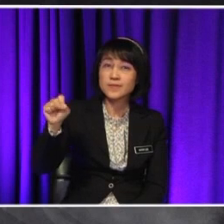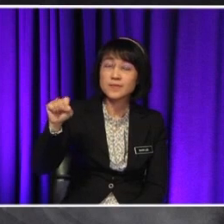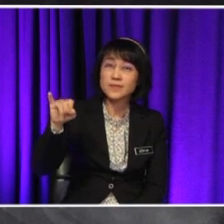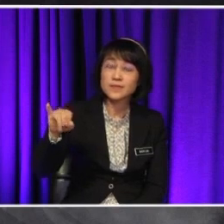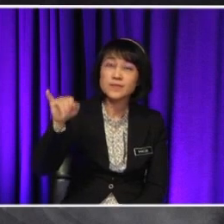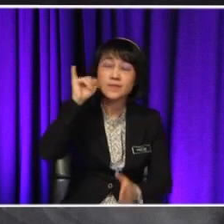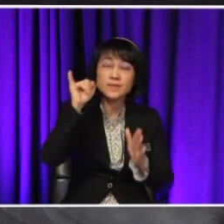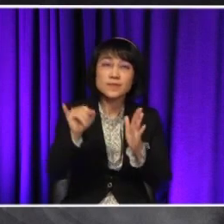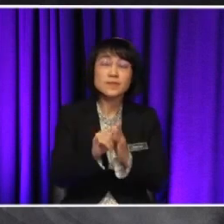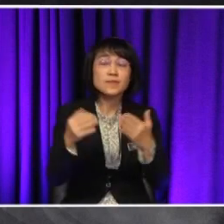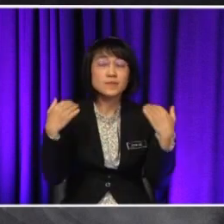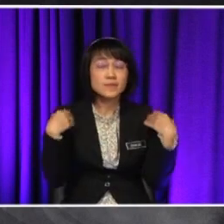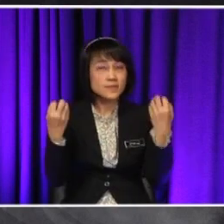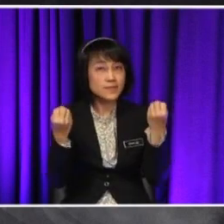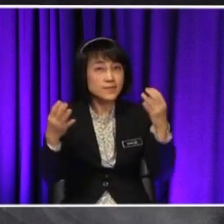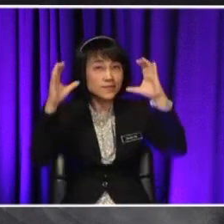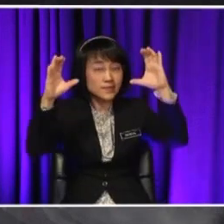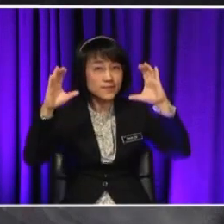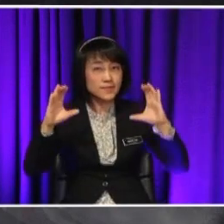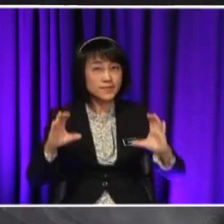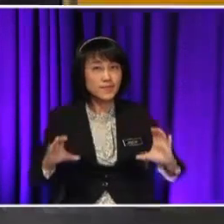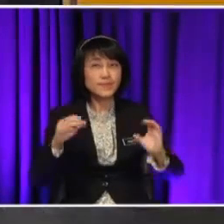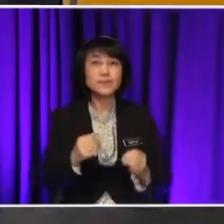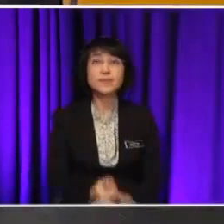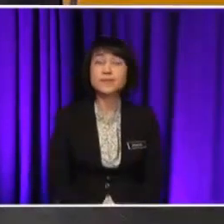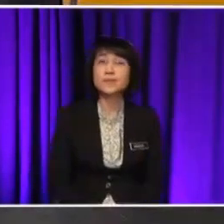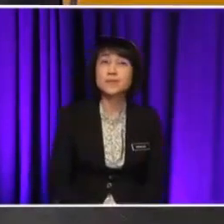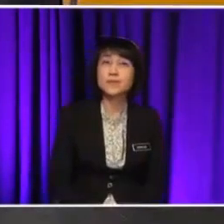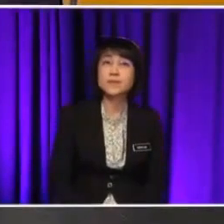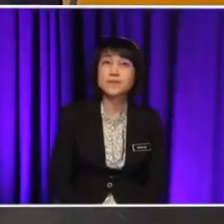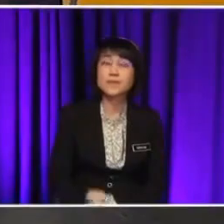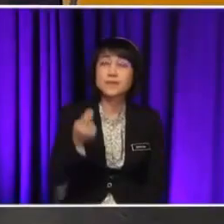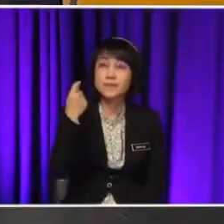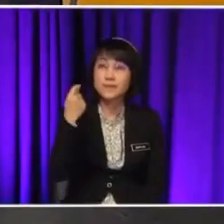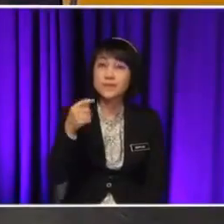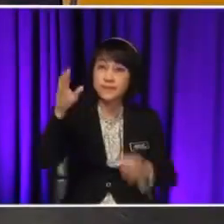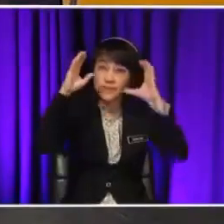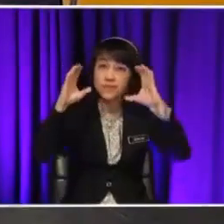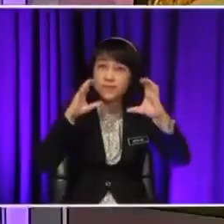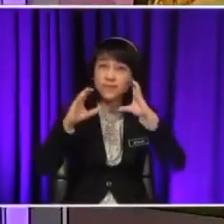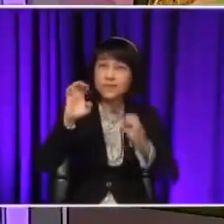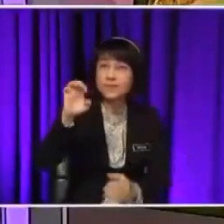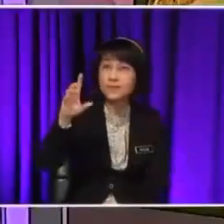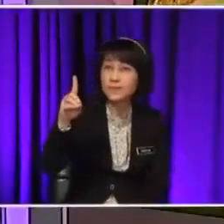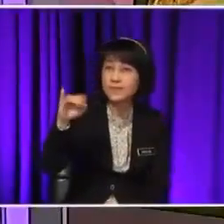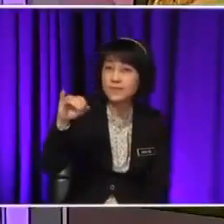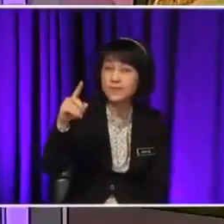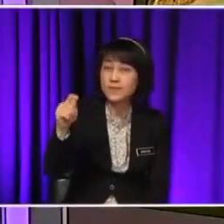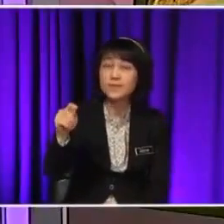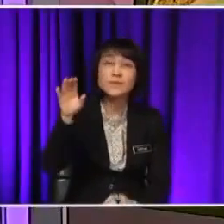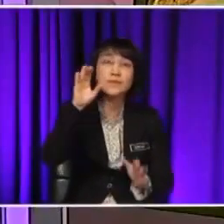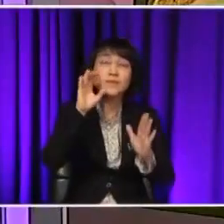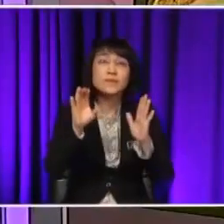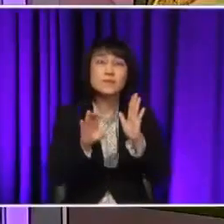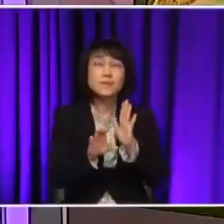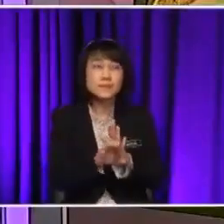nak manipulasi image. Macam tadi saya cakaplah, cara macam mana kita nak edit foto. Okey? Antaranya histogram,